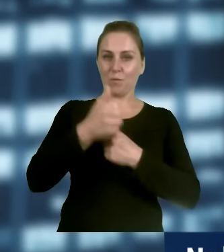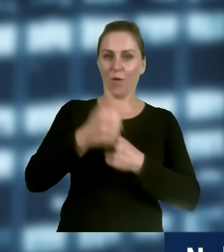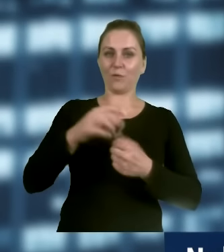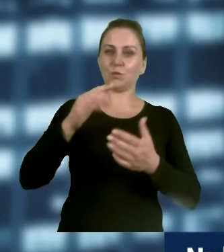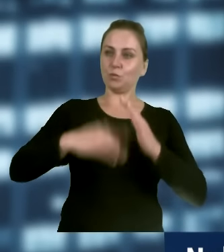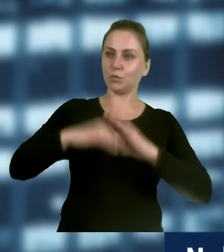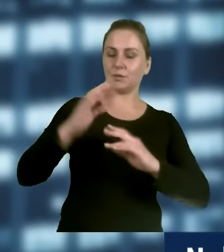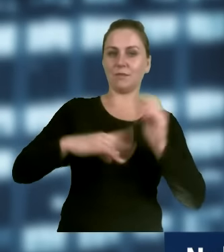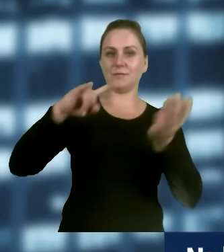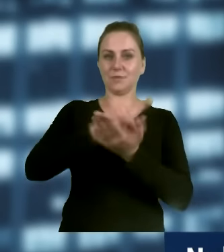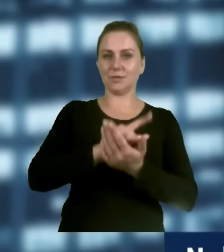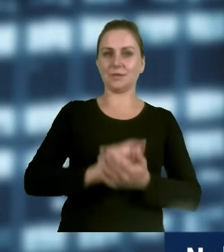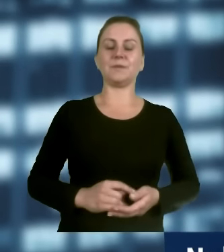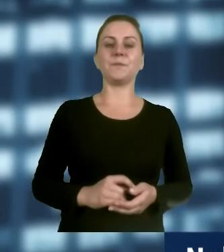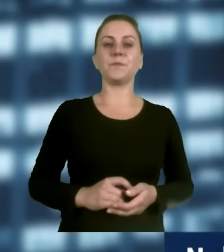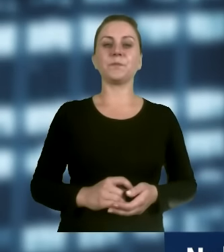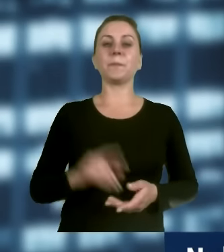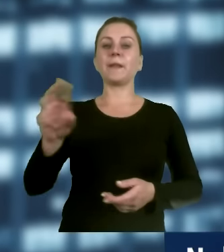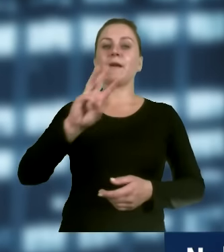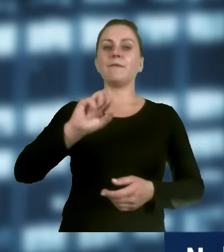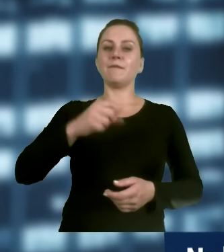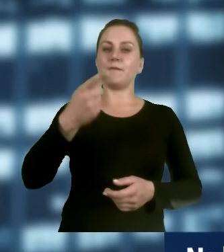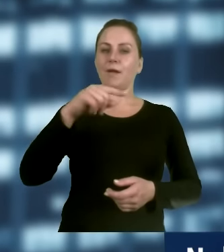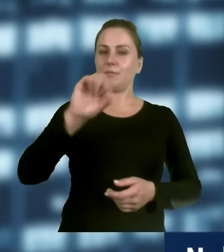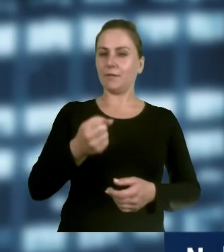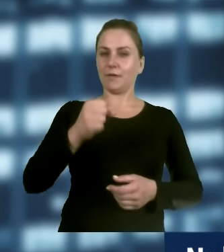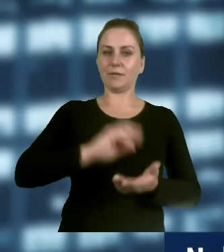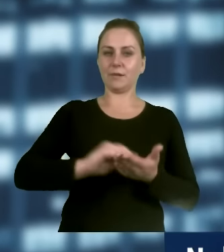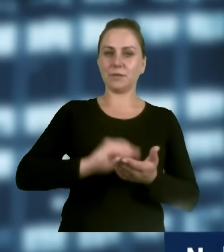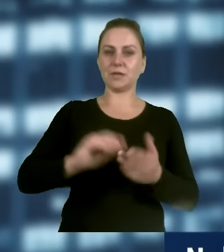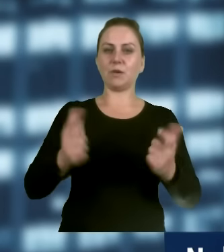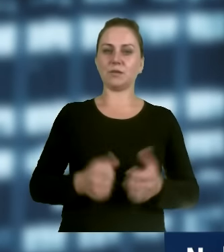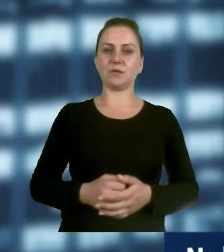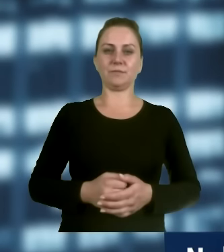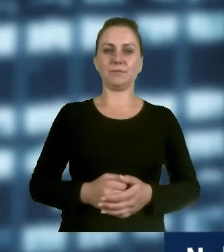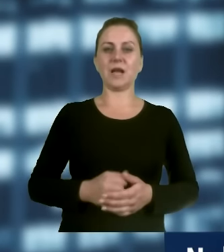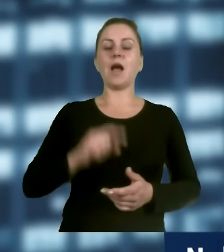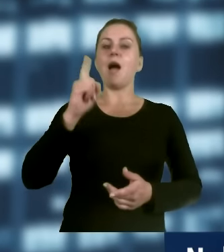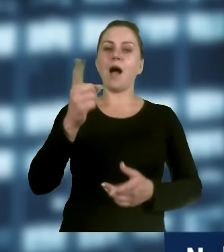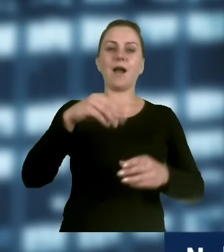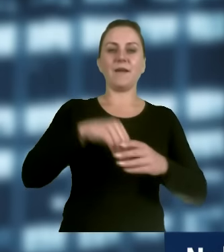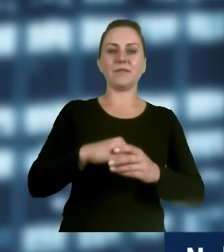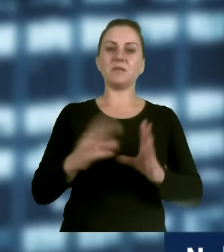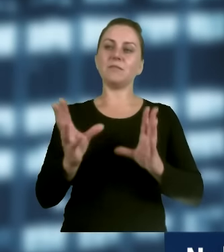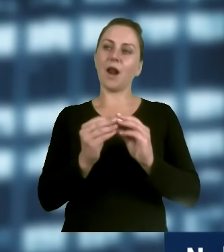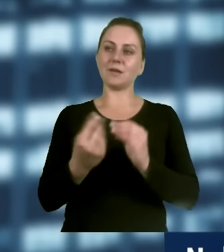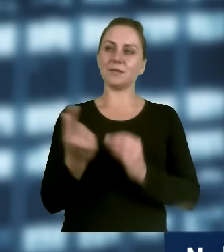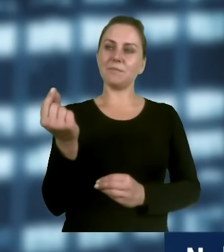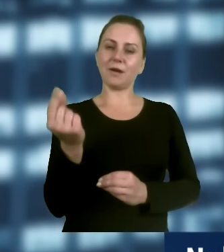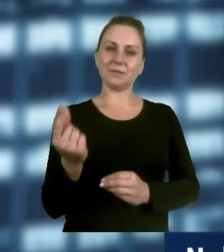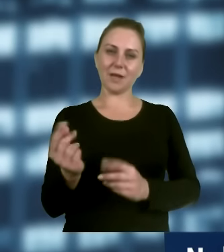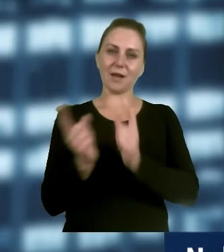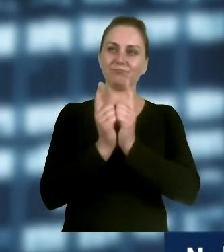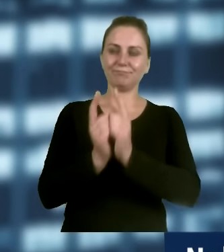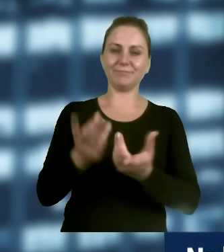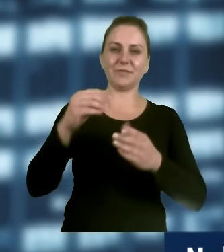koleżanka Wanda Nowicka napisała tak. Ależ partnera ma koleżanka Pola